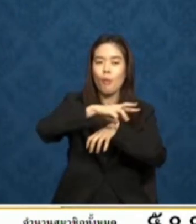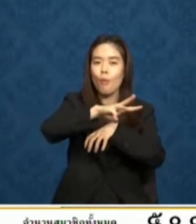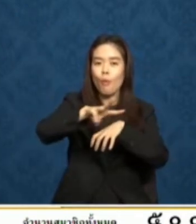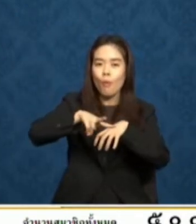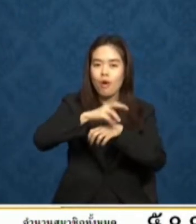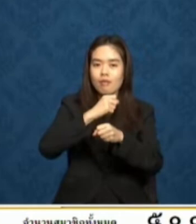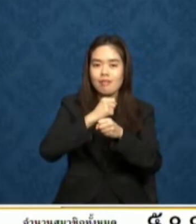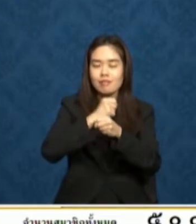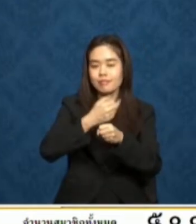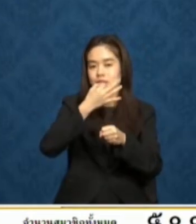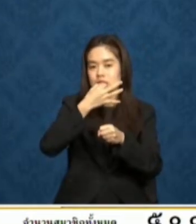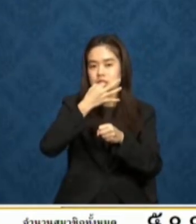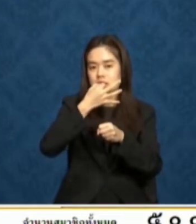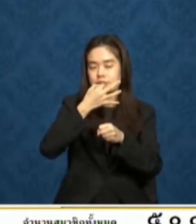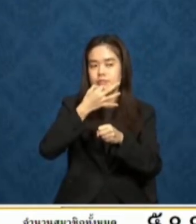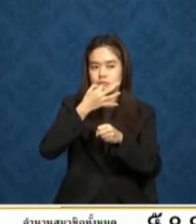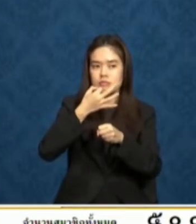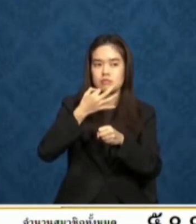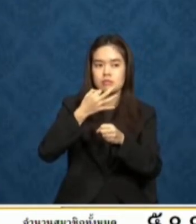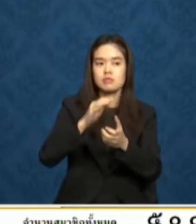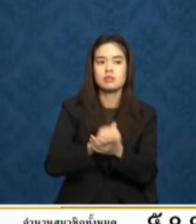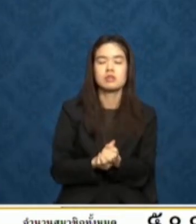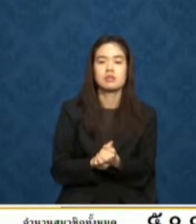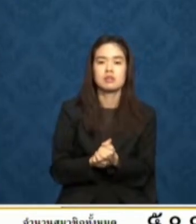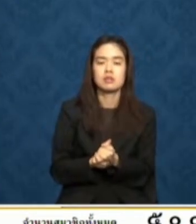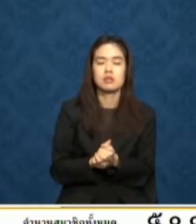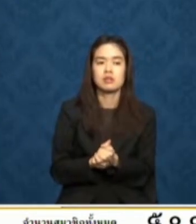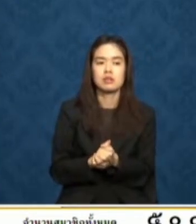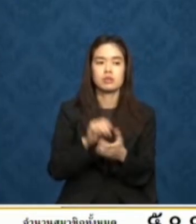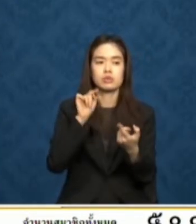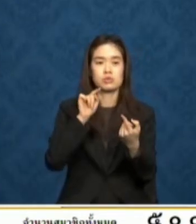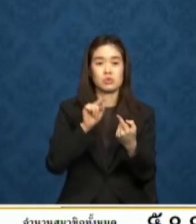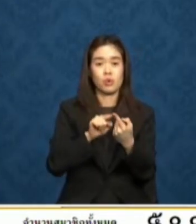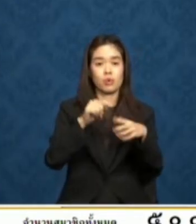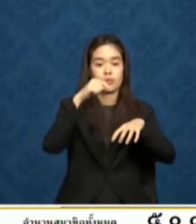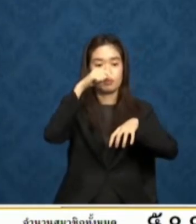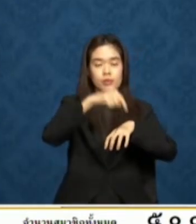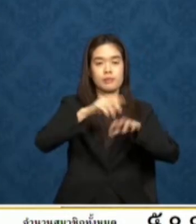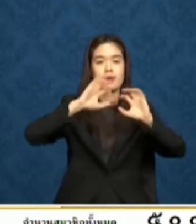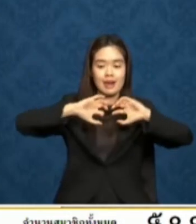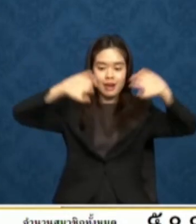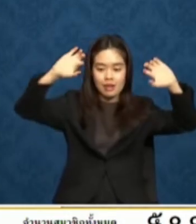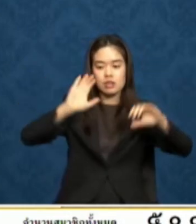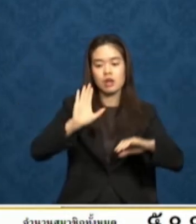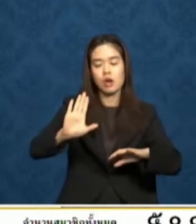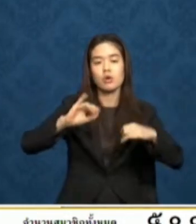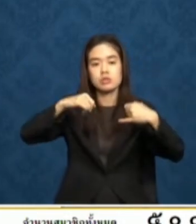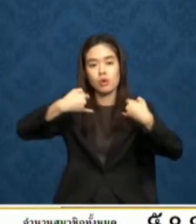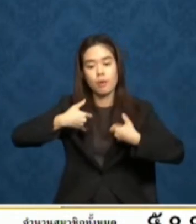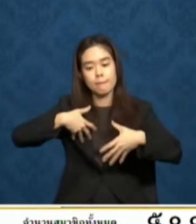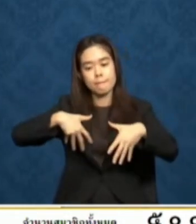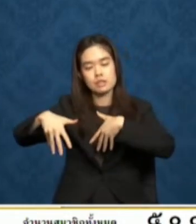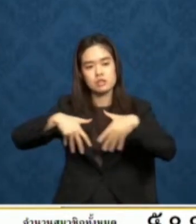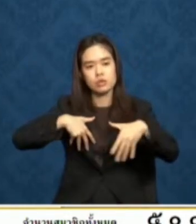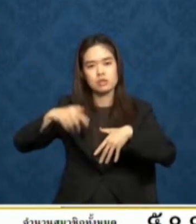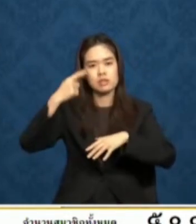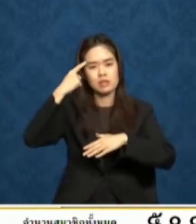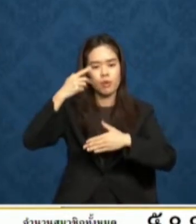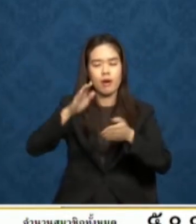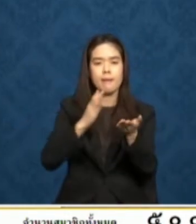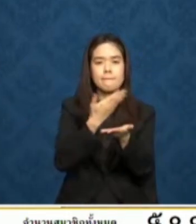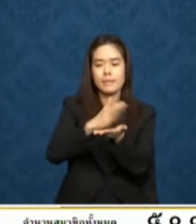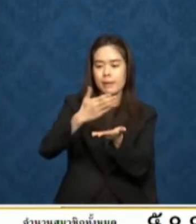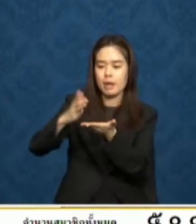ือปัญหาพื้นที่ทับซ้อนระหวางพืนที่ของรฐกับประชาชนแนวเคจทไม่ชดเจนครับ